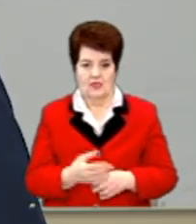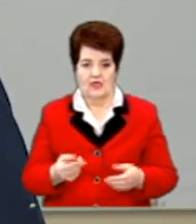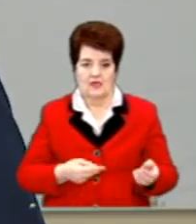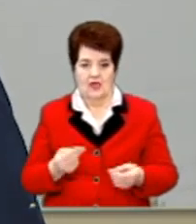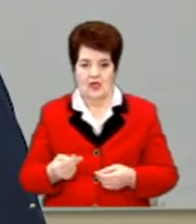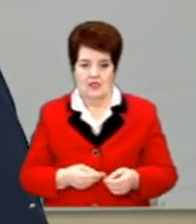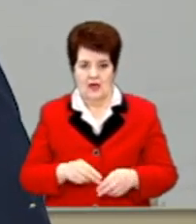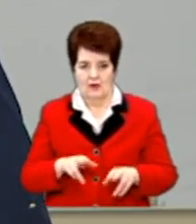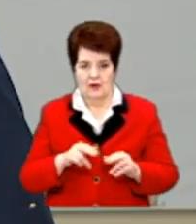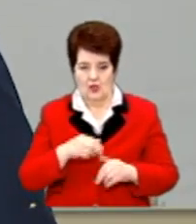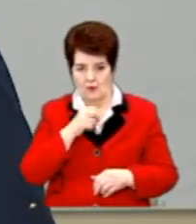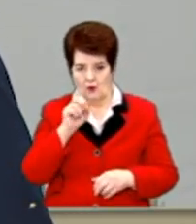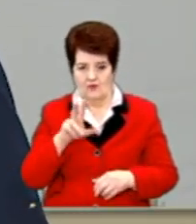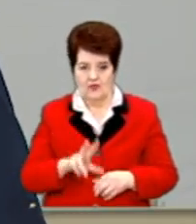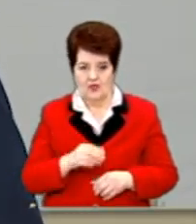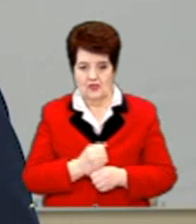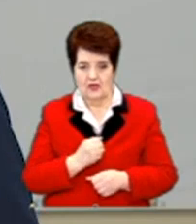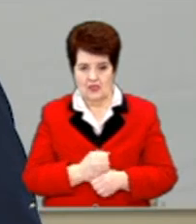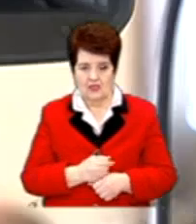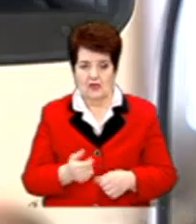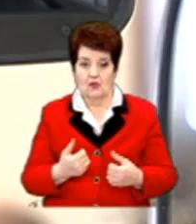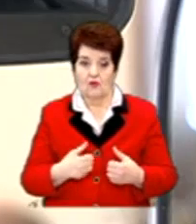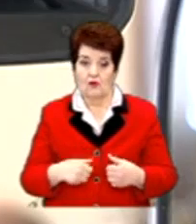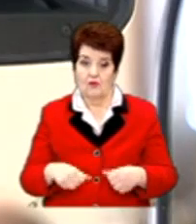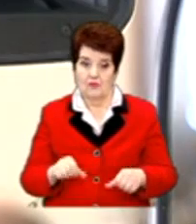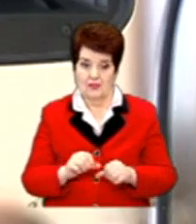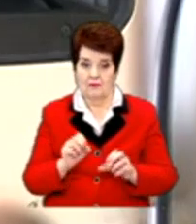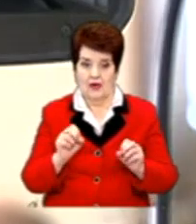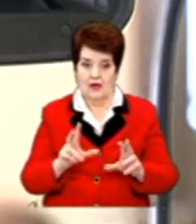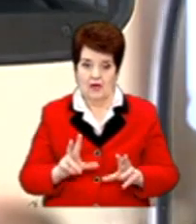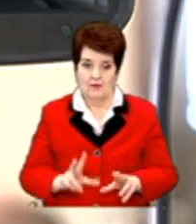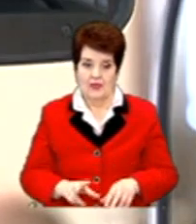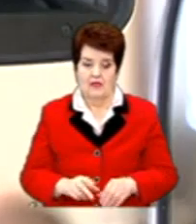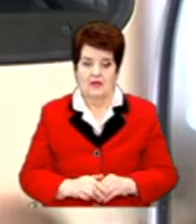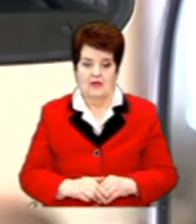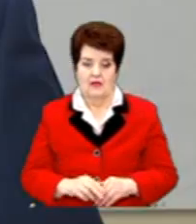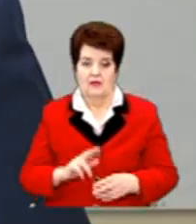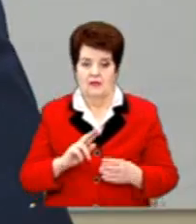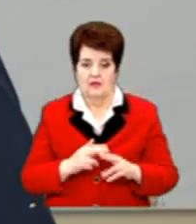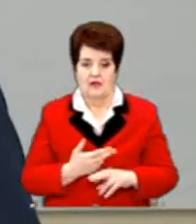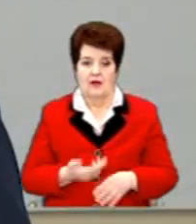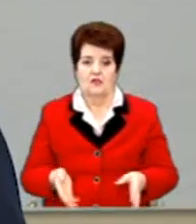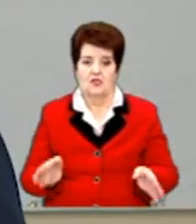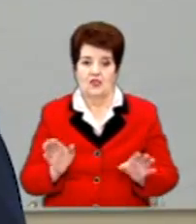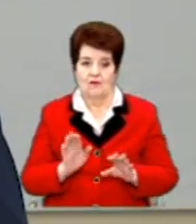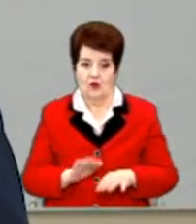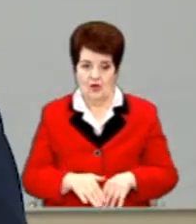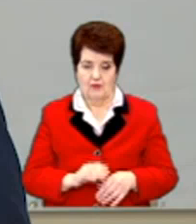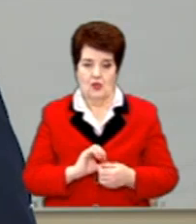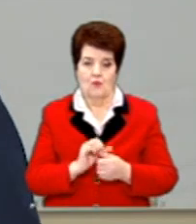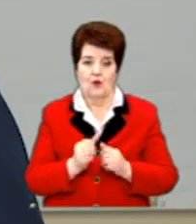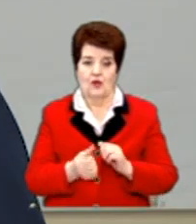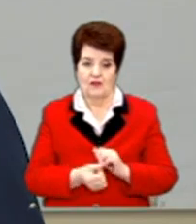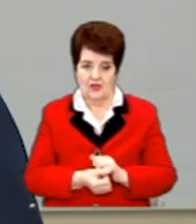secretarul Parlamentului, sunt profesioniștii care muncesc în comisii permanente, este personalul tehnic, aceștia vor rămâne.